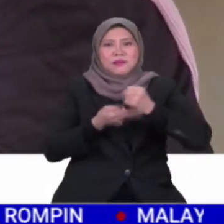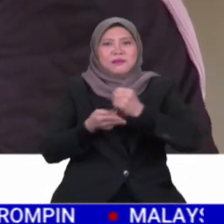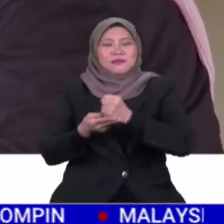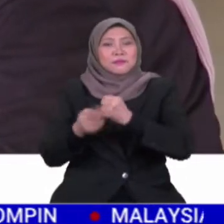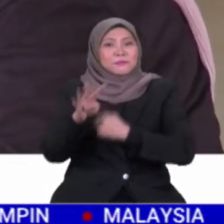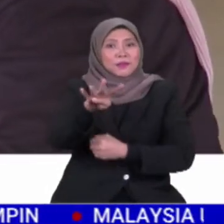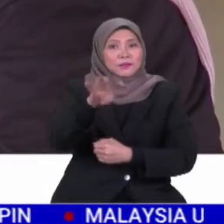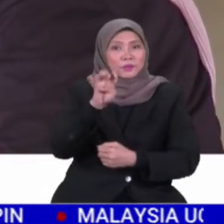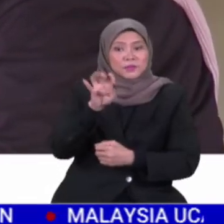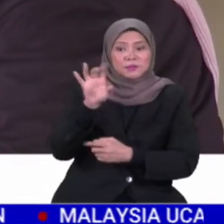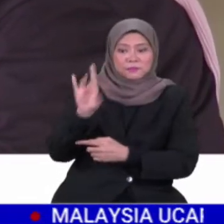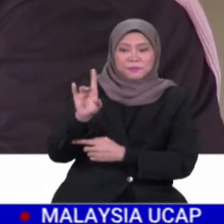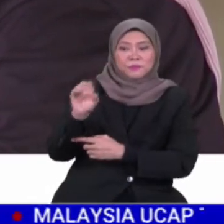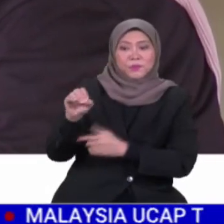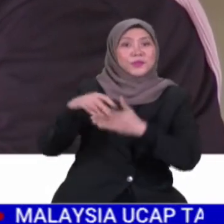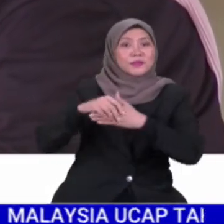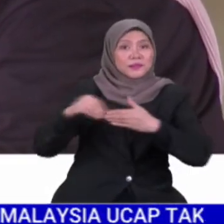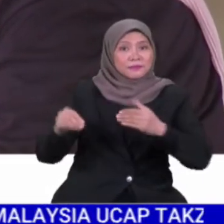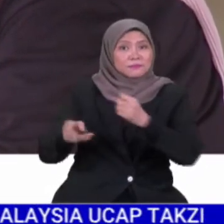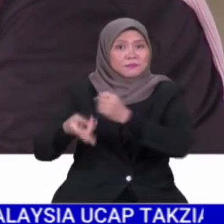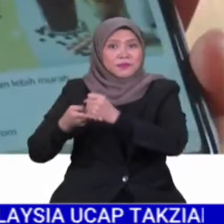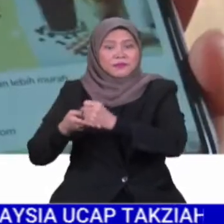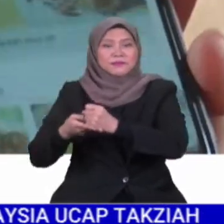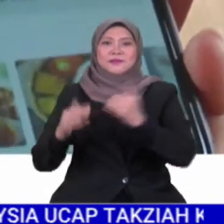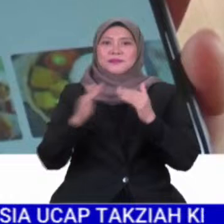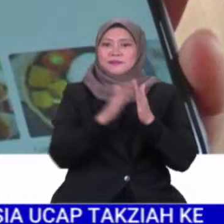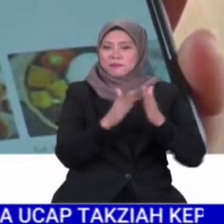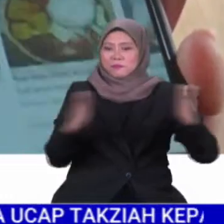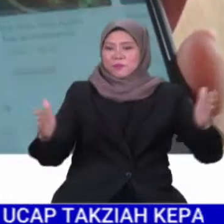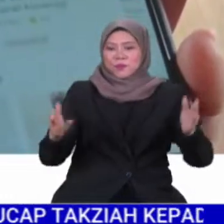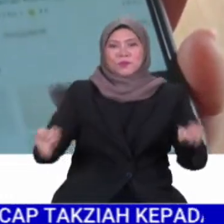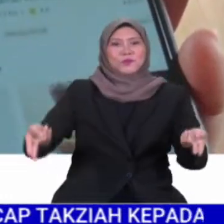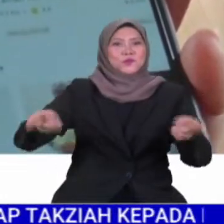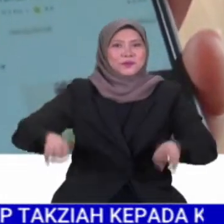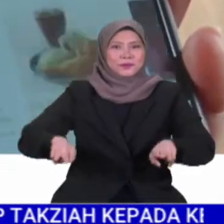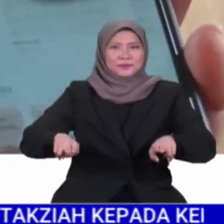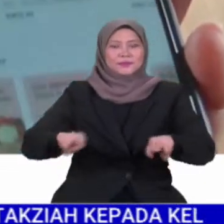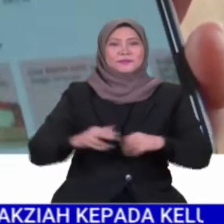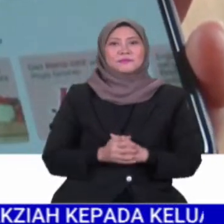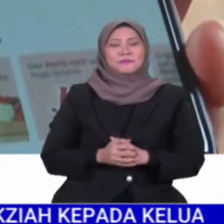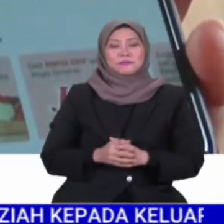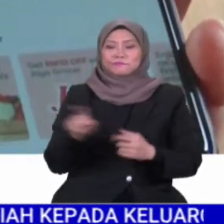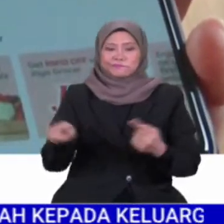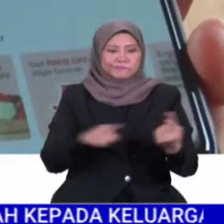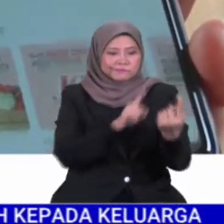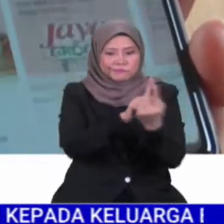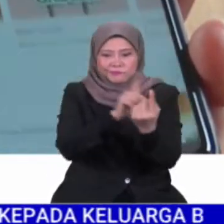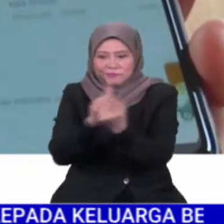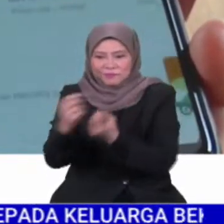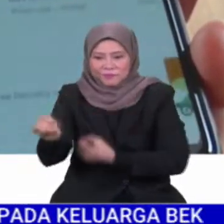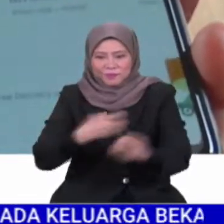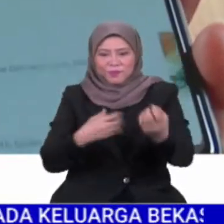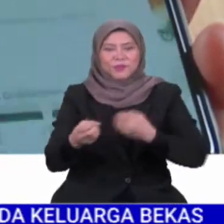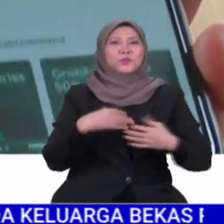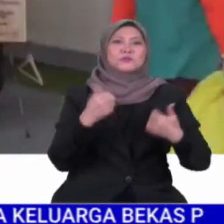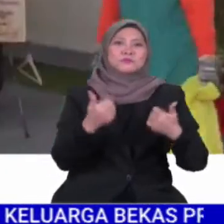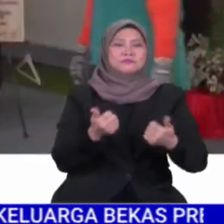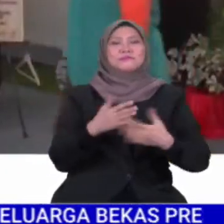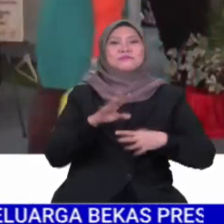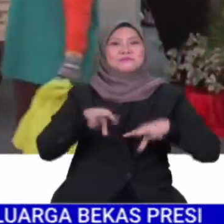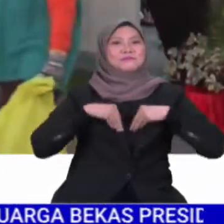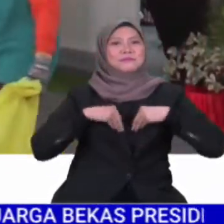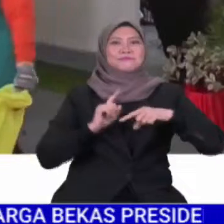sebanyak RM480 sepanjang tempoh kontrak. Rata-rata yang ditemui menyambut baik inisiatif